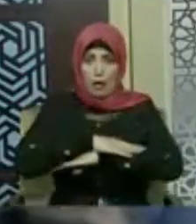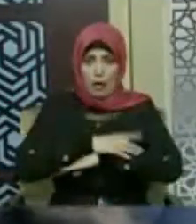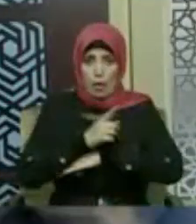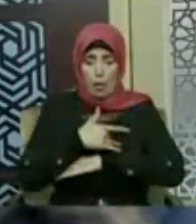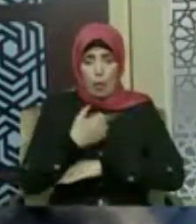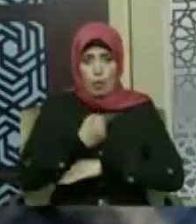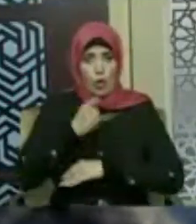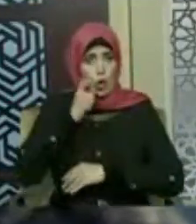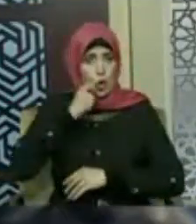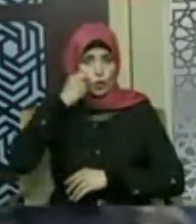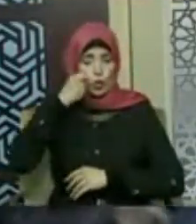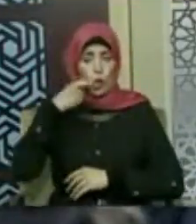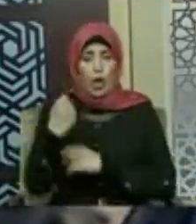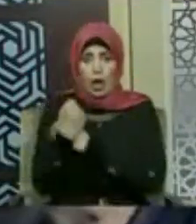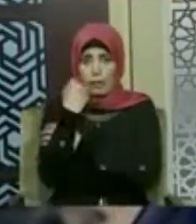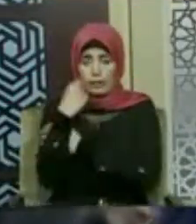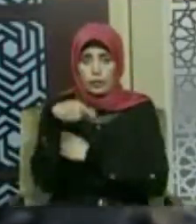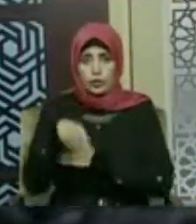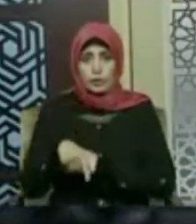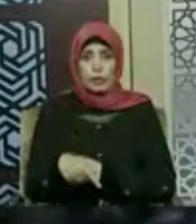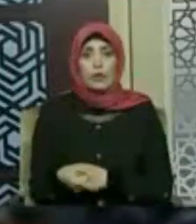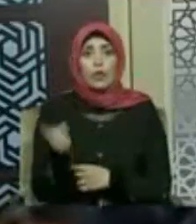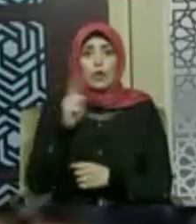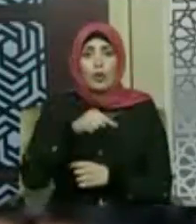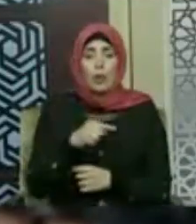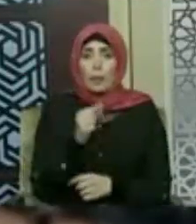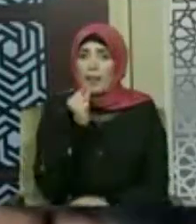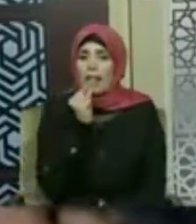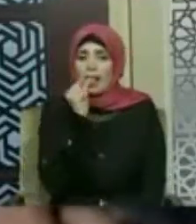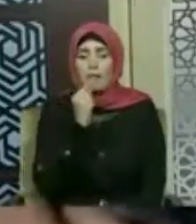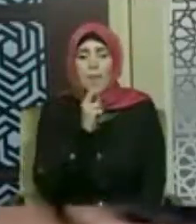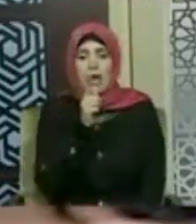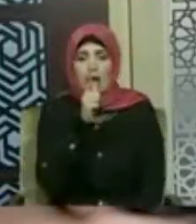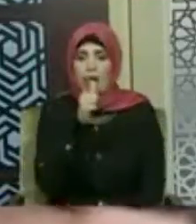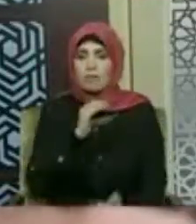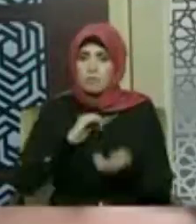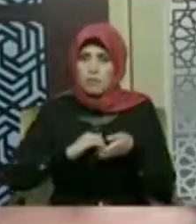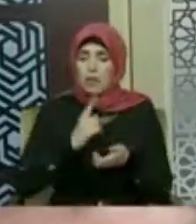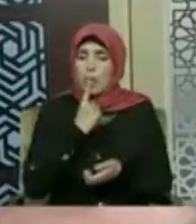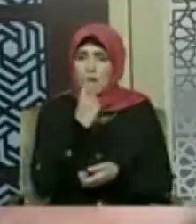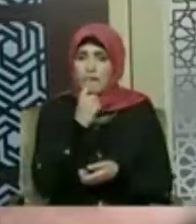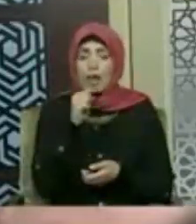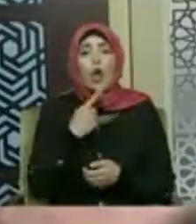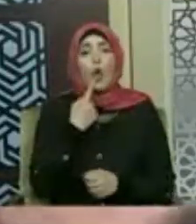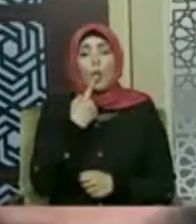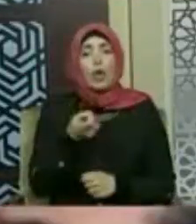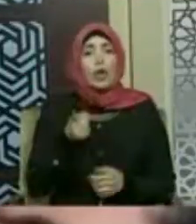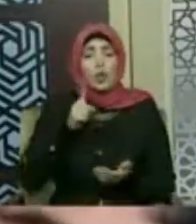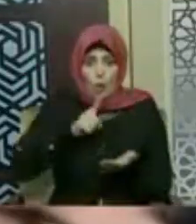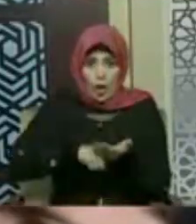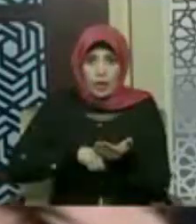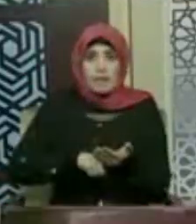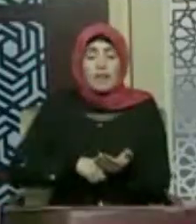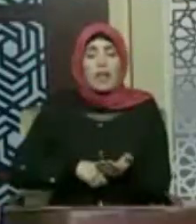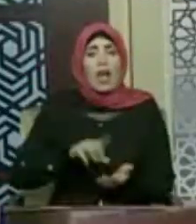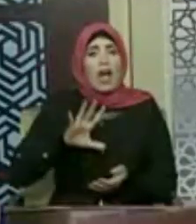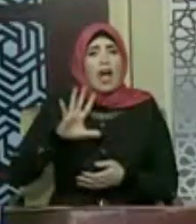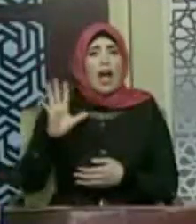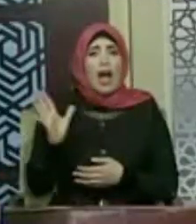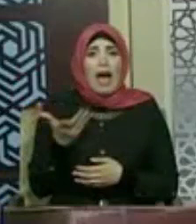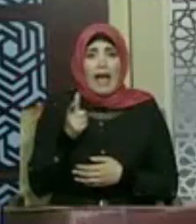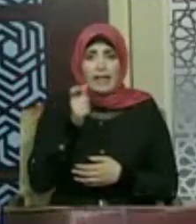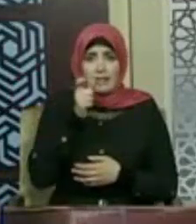وبالرجولة وبالكلمة. ونؤكد أن أي دولة تخلت عن